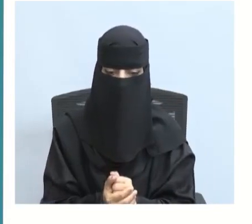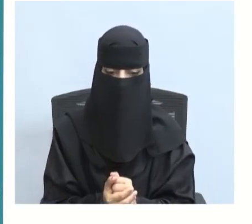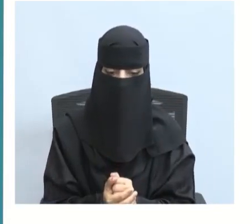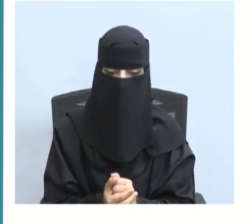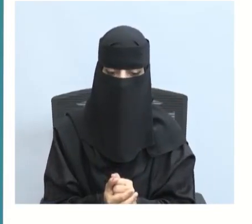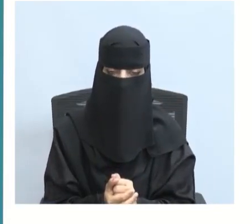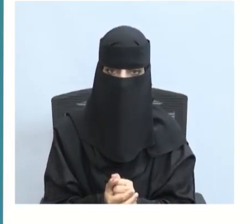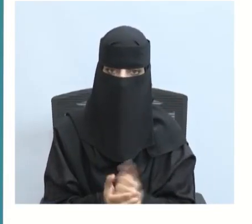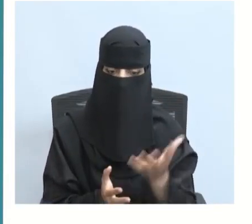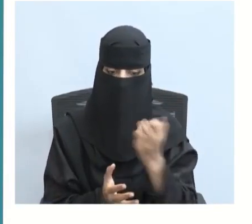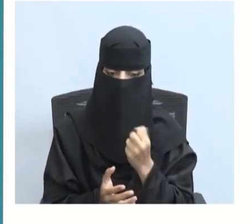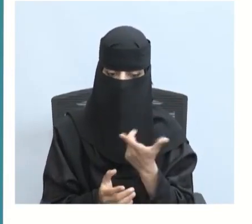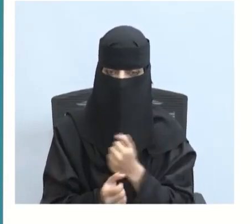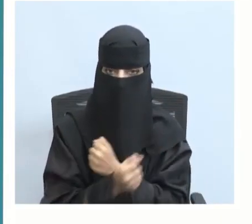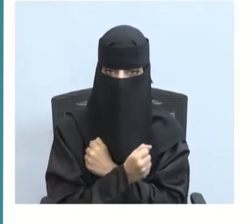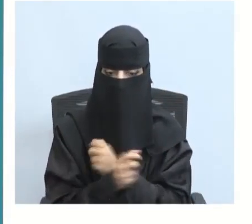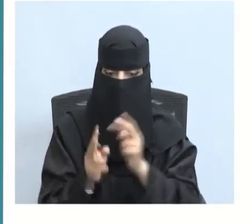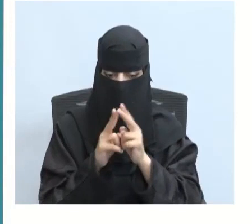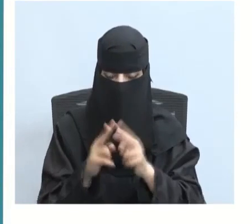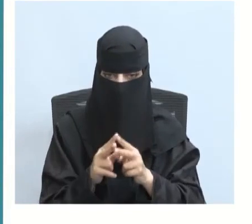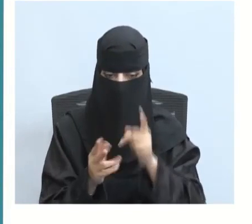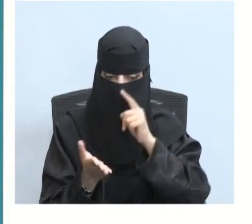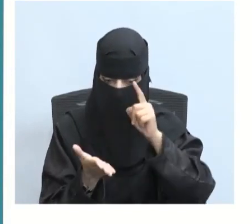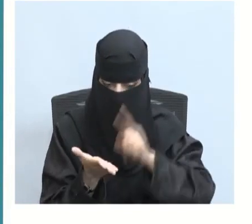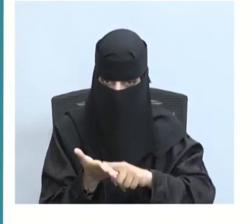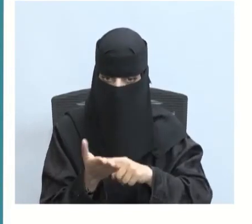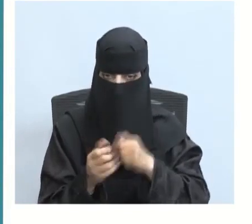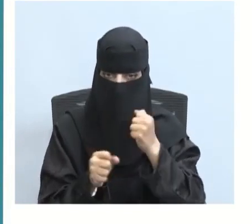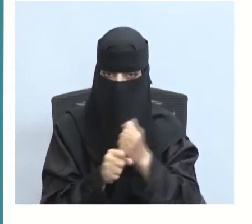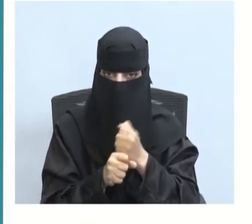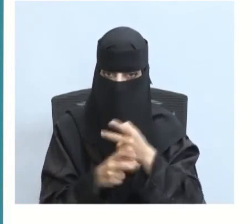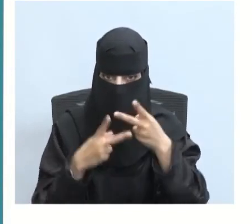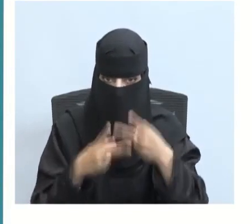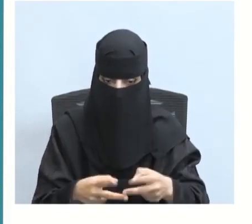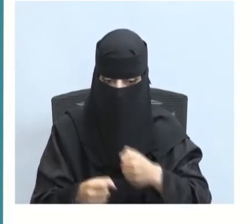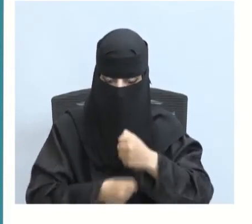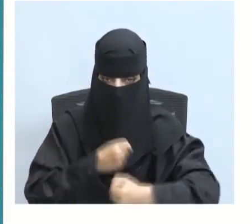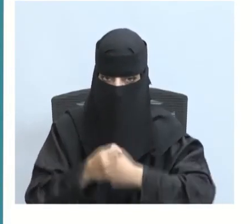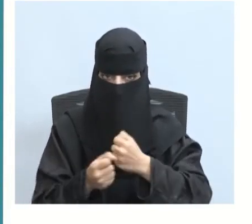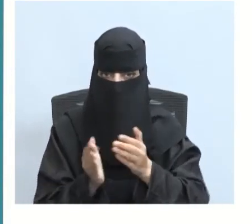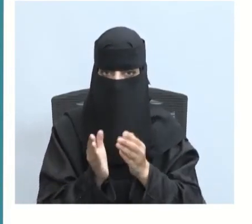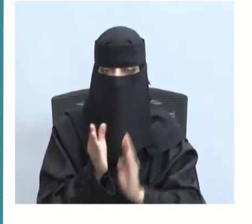على الطاقه الكهربائيه اللازمه لتشغيل هذه